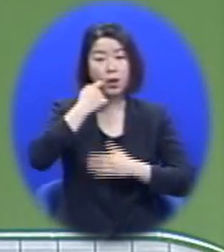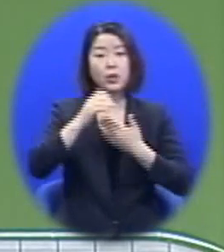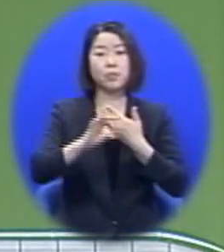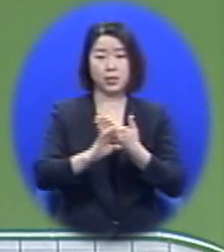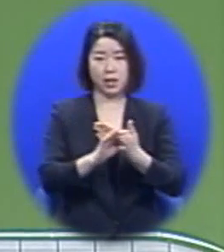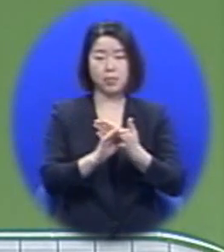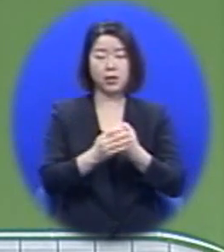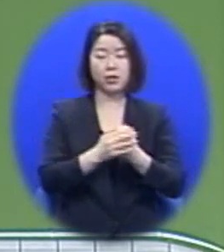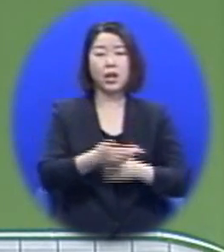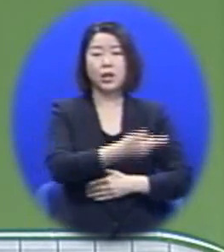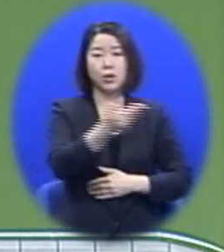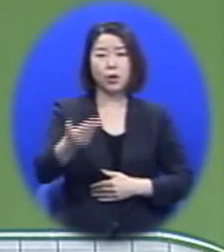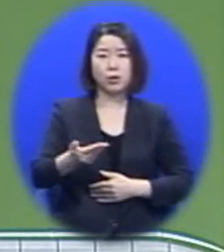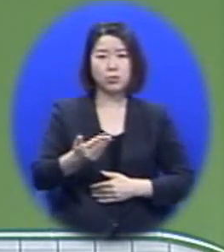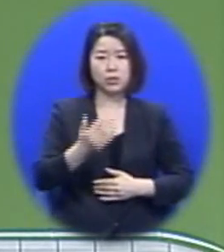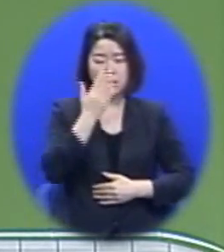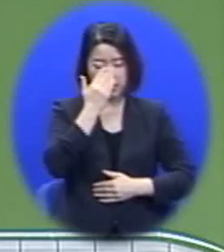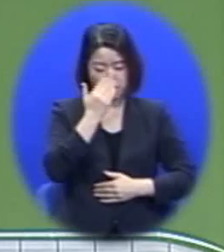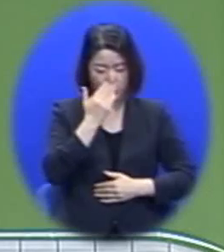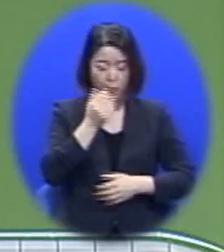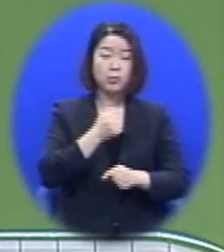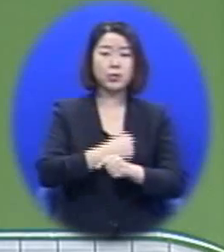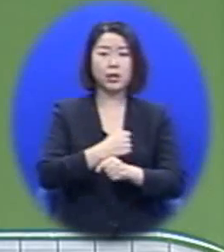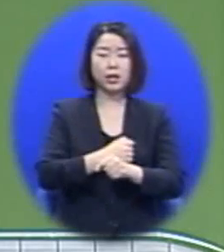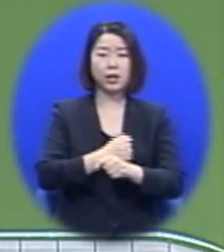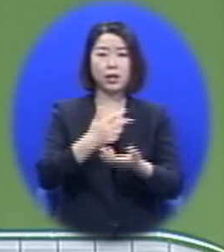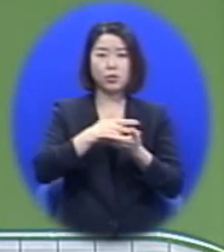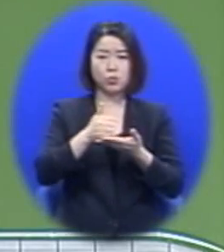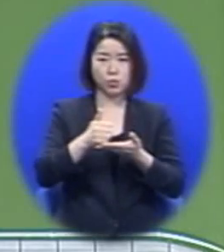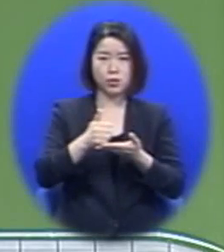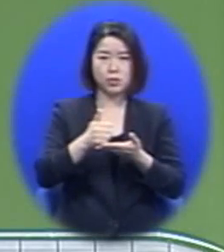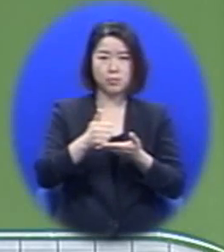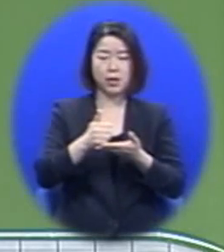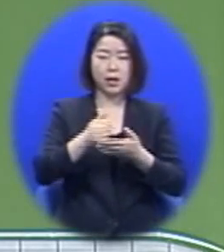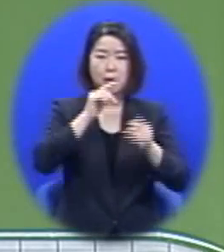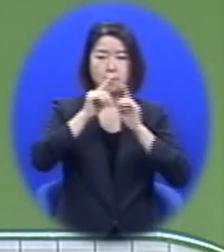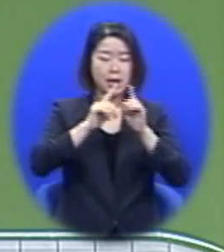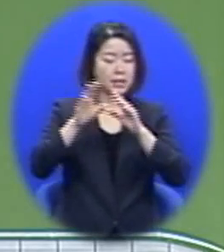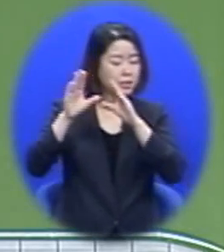그러면 여러분 정말 겸손하게 주님의